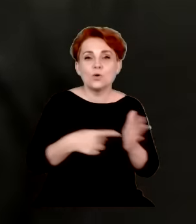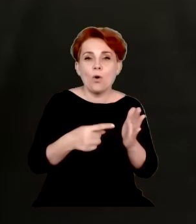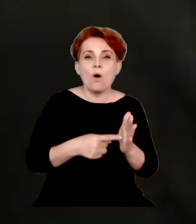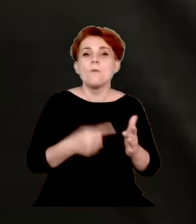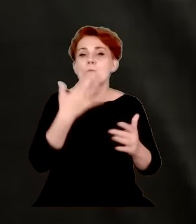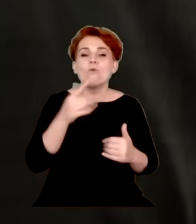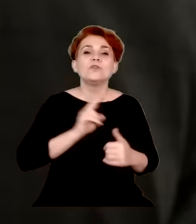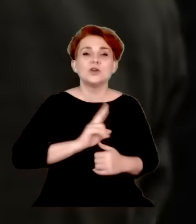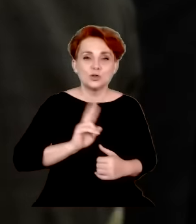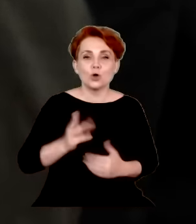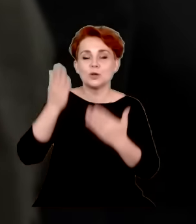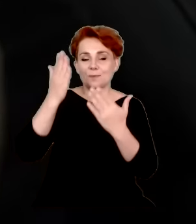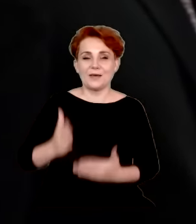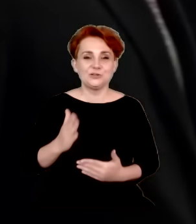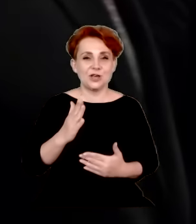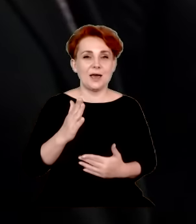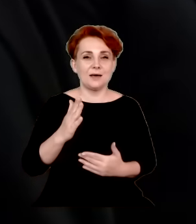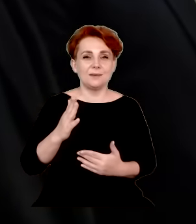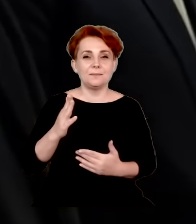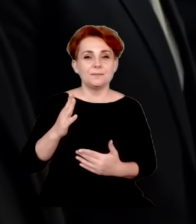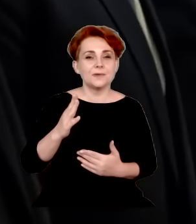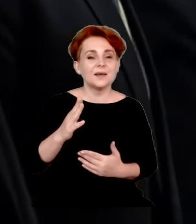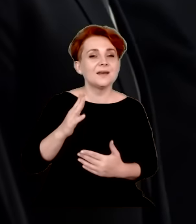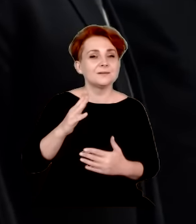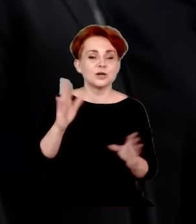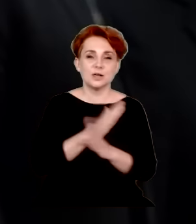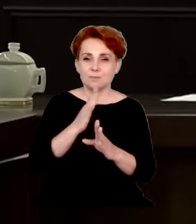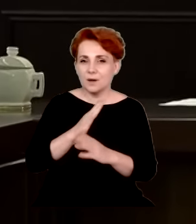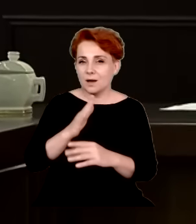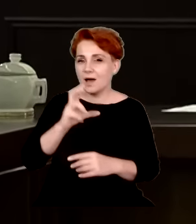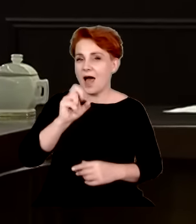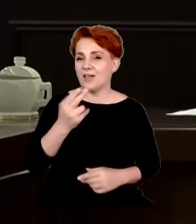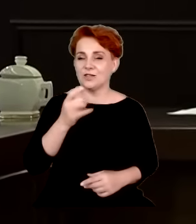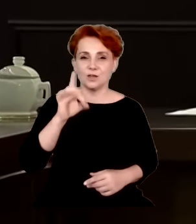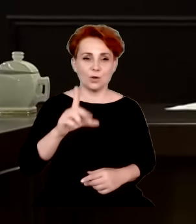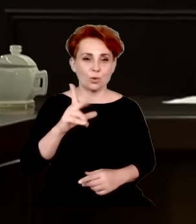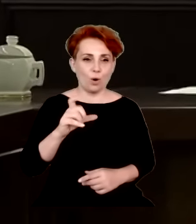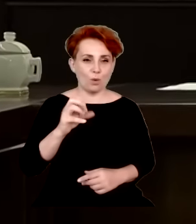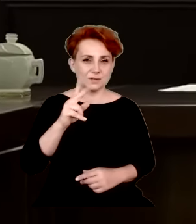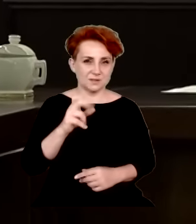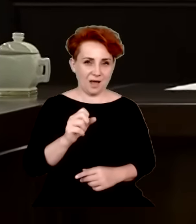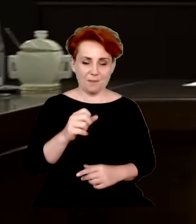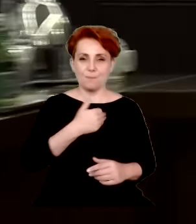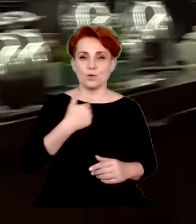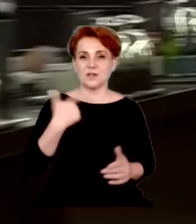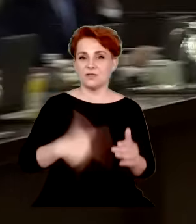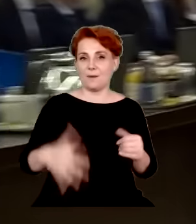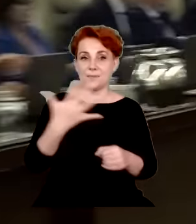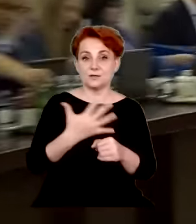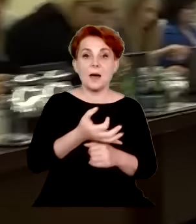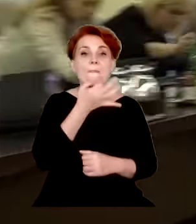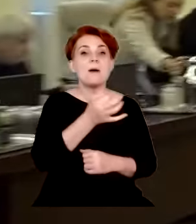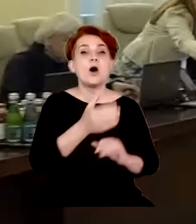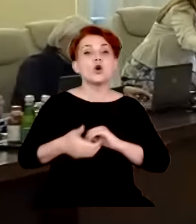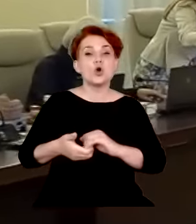rolnictwa Czesława Siekierskiego z PSL i minister klimatu i środowiska Paulinę Henik-Kloskę z Polski 2050. Pytanie, co o tym sądzą